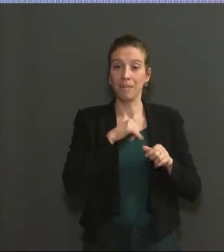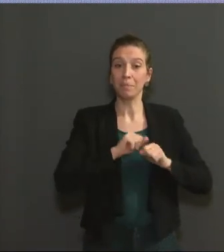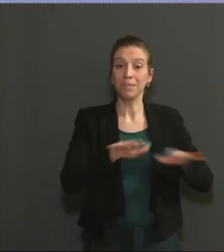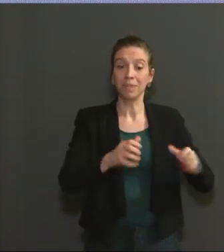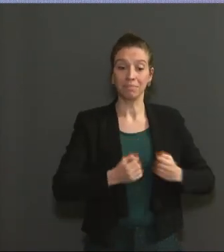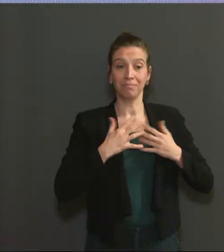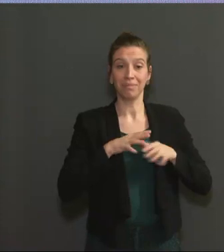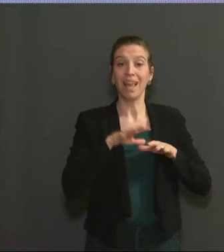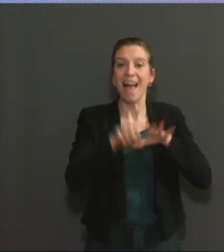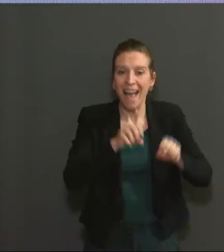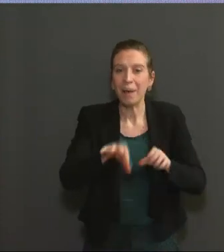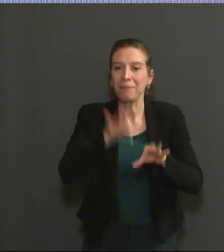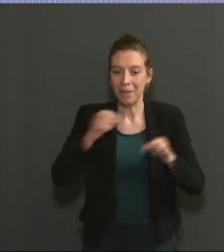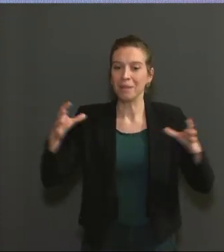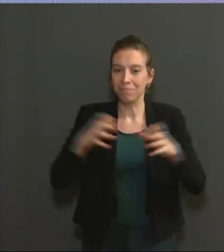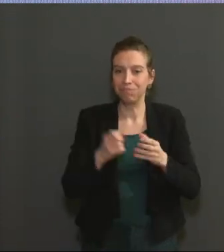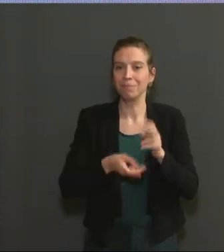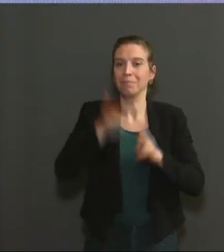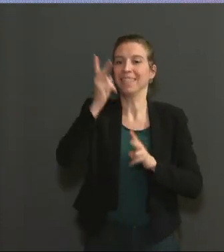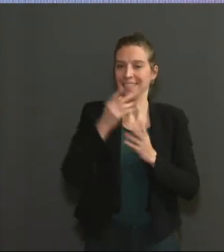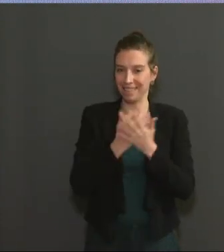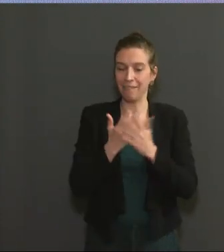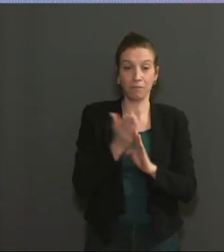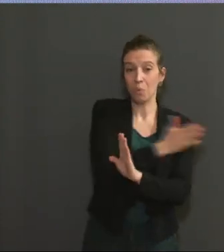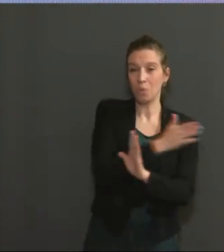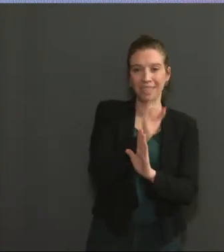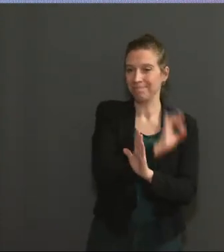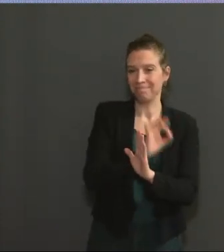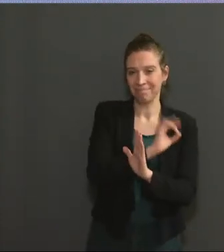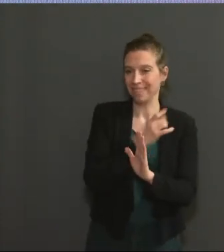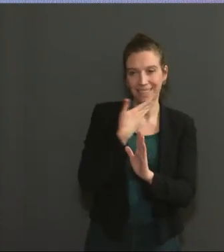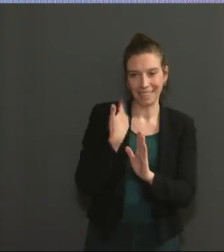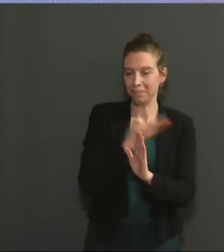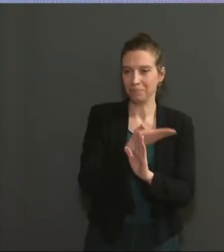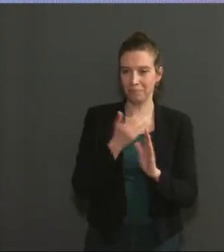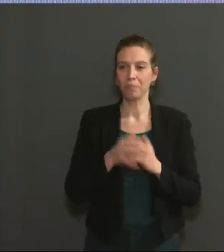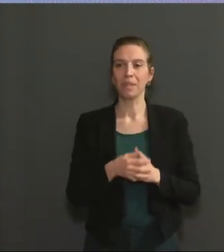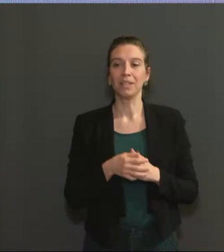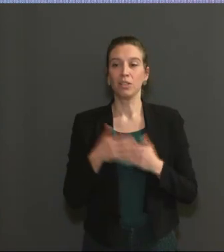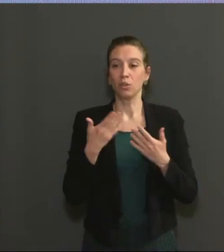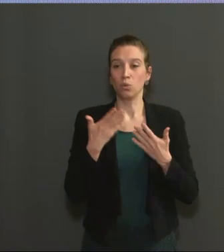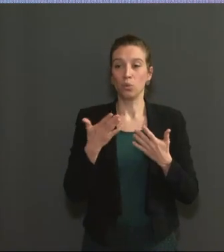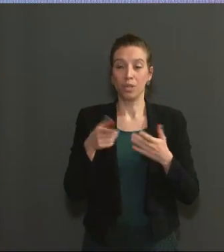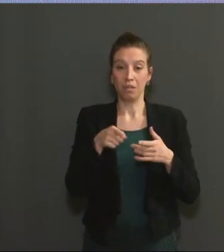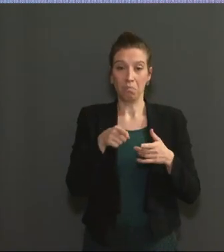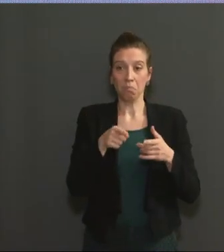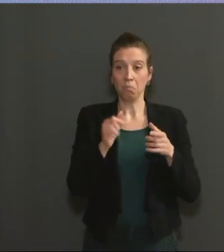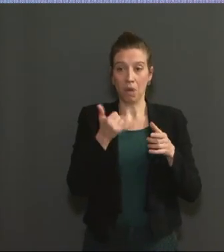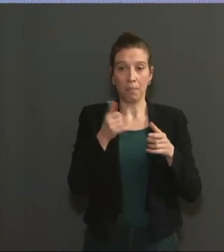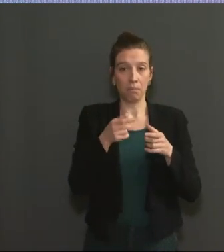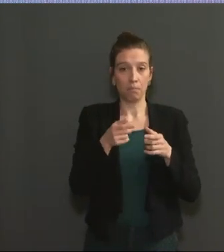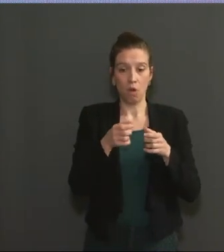Beven het aantal testen is de voorbij dagen slechts licht toegenomen deigde